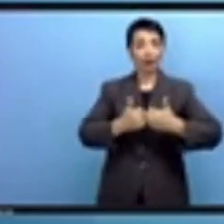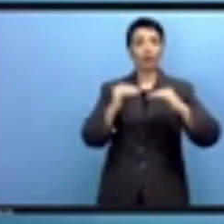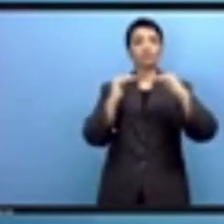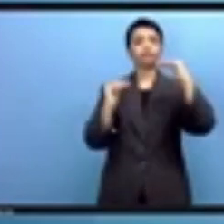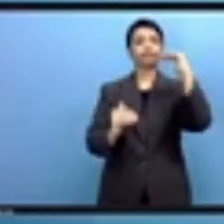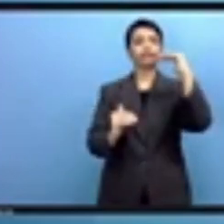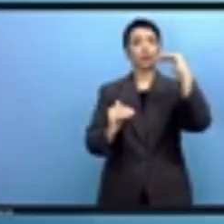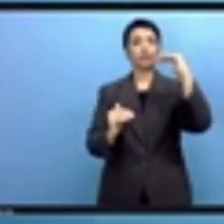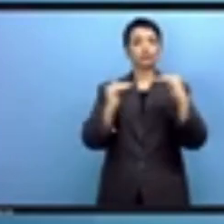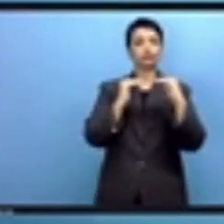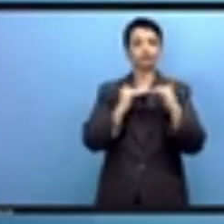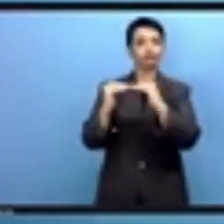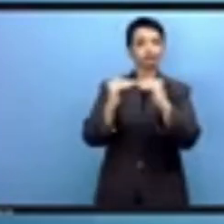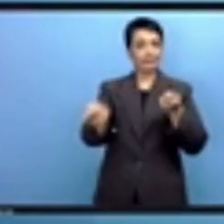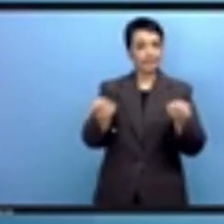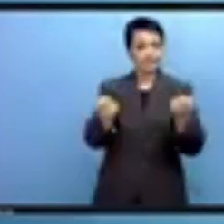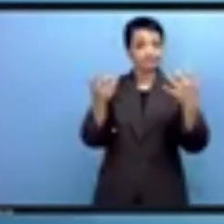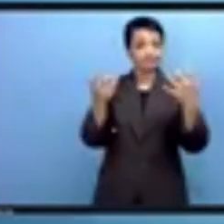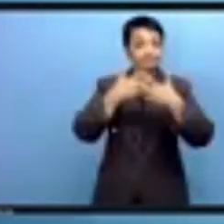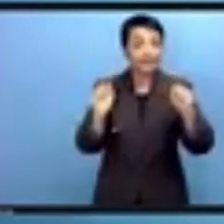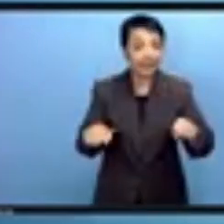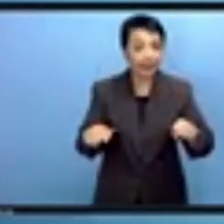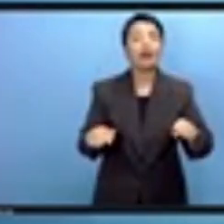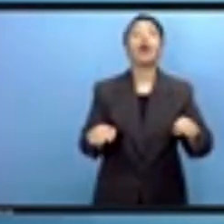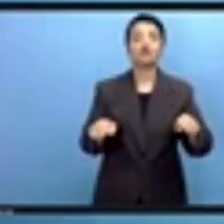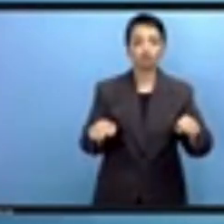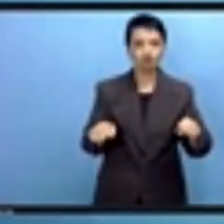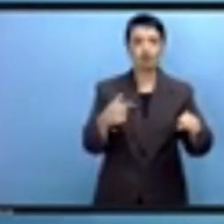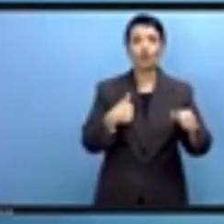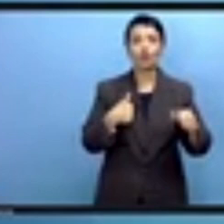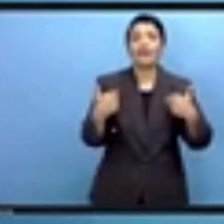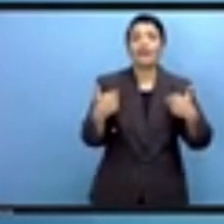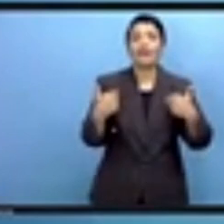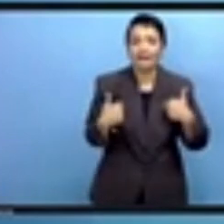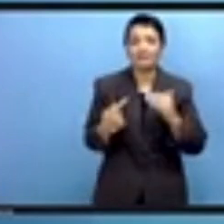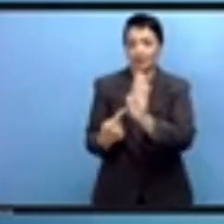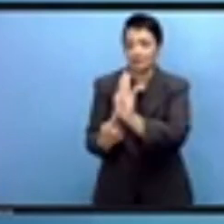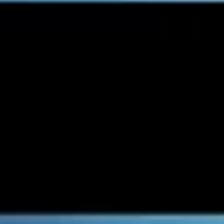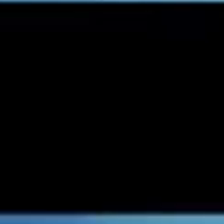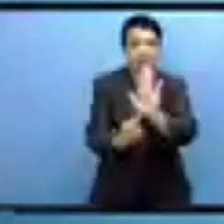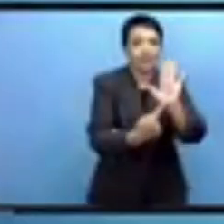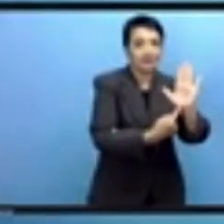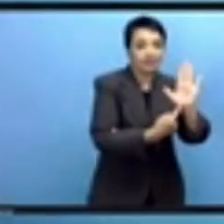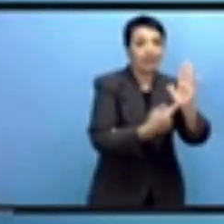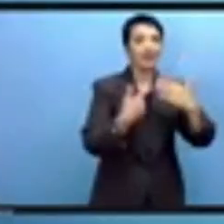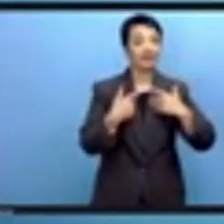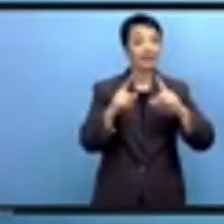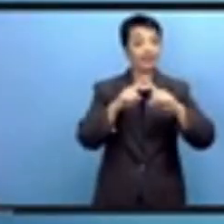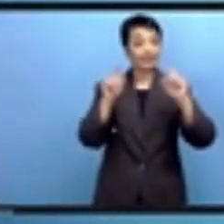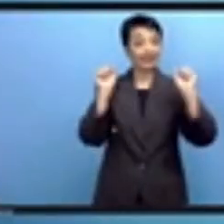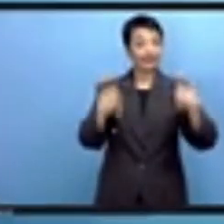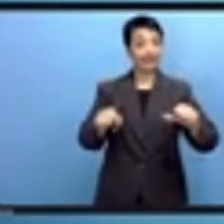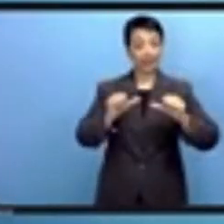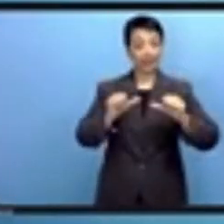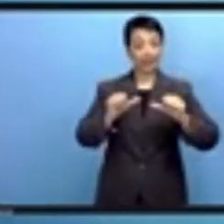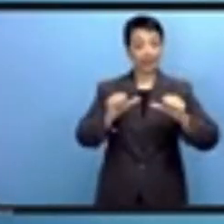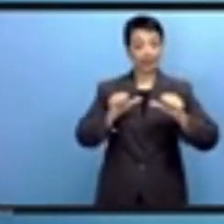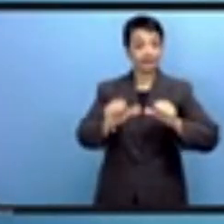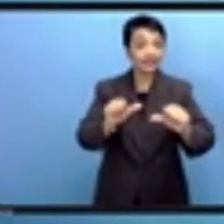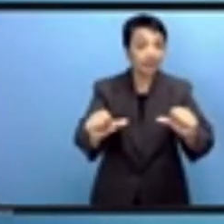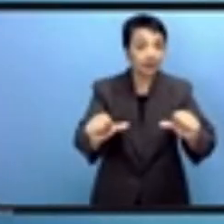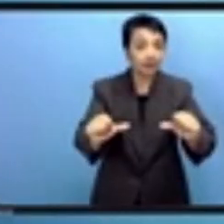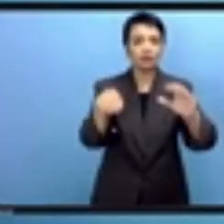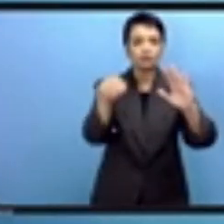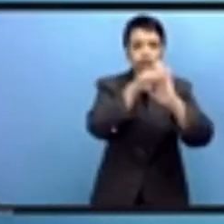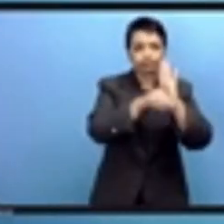助我们去减少这样的不平等，我们有很多例子，但是想要让